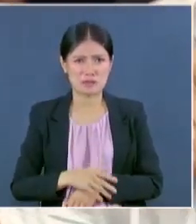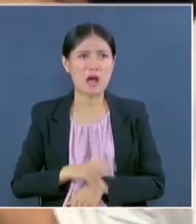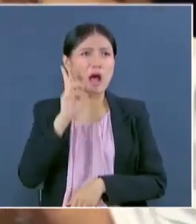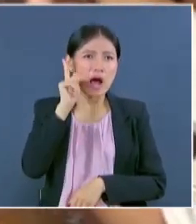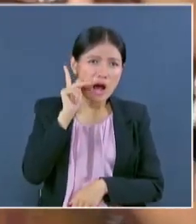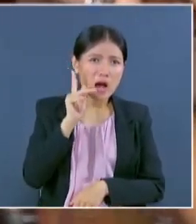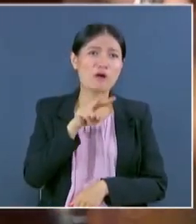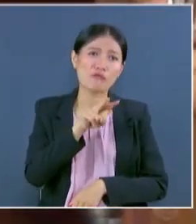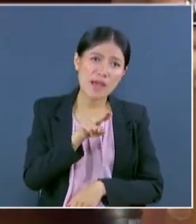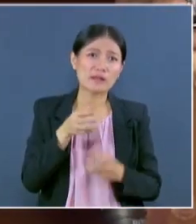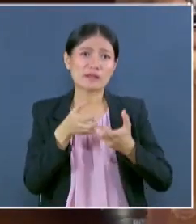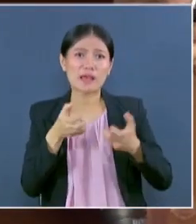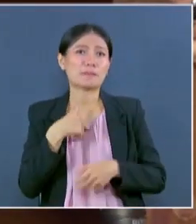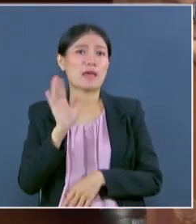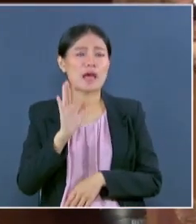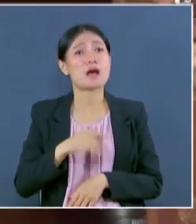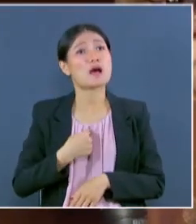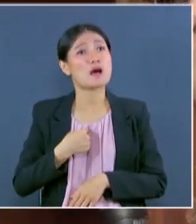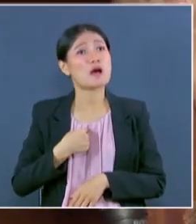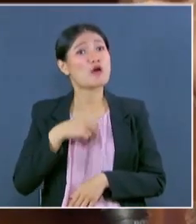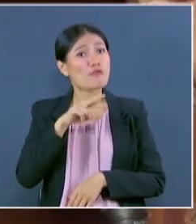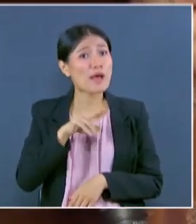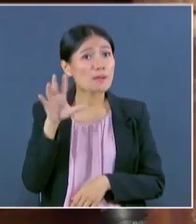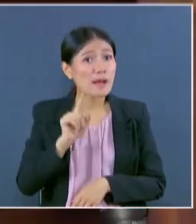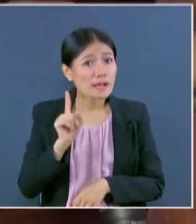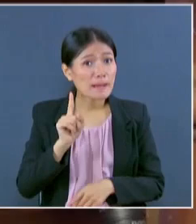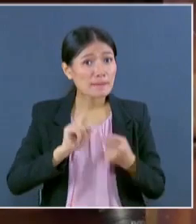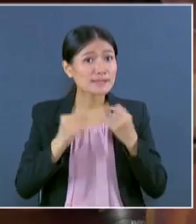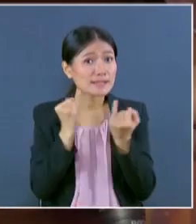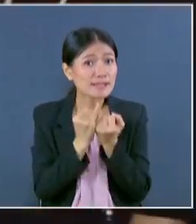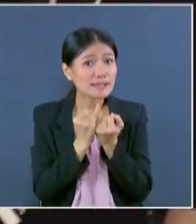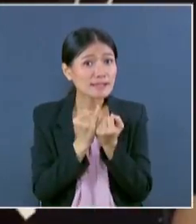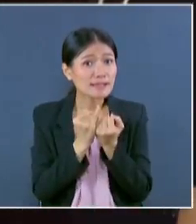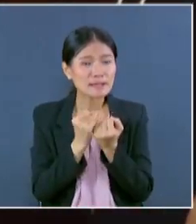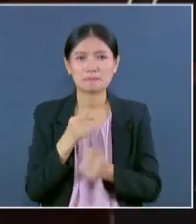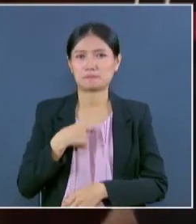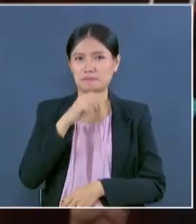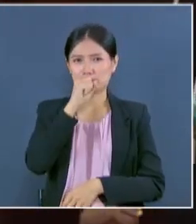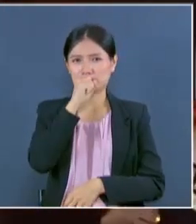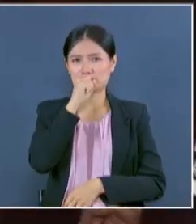ออนไลน์แต่จะเป็นสาวในแก๊งเพื่อนสนิทไหมเจ้าตัวก็ไม่บอกนะคะบอกว่าให้ไปเดากันเอาเองค่ะ